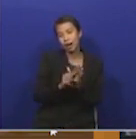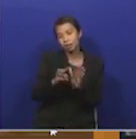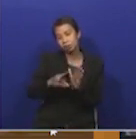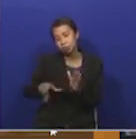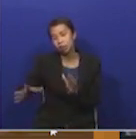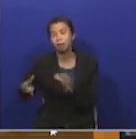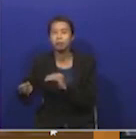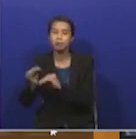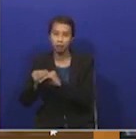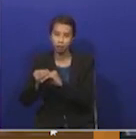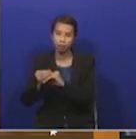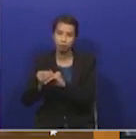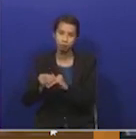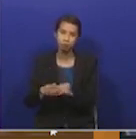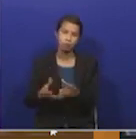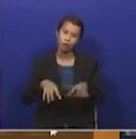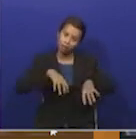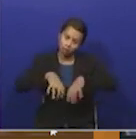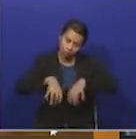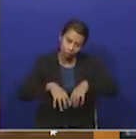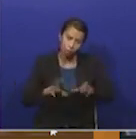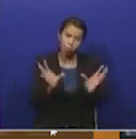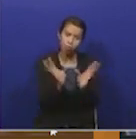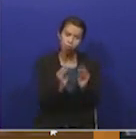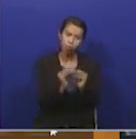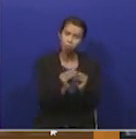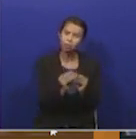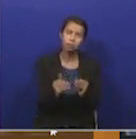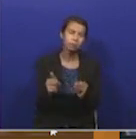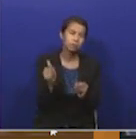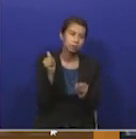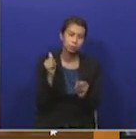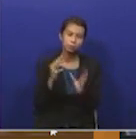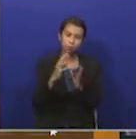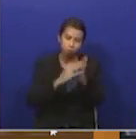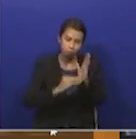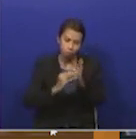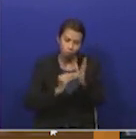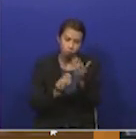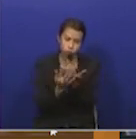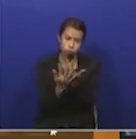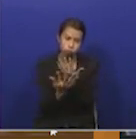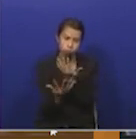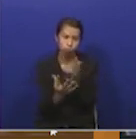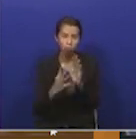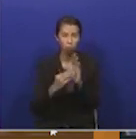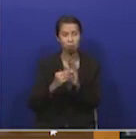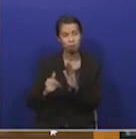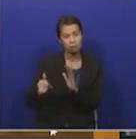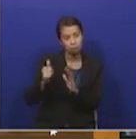แบบก็ยังคงเป็นการจัดอบรมสัมมนาและการจัดเสวนาอีกเช่นเดิมการกระท